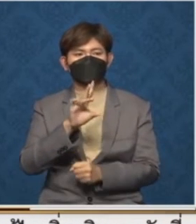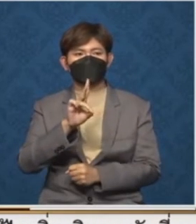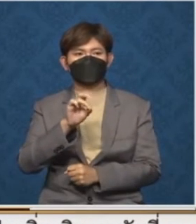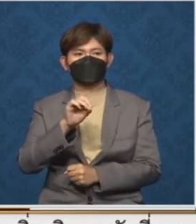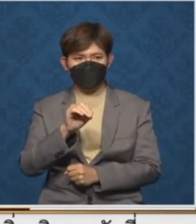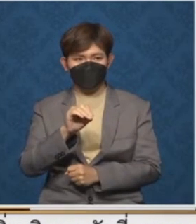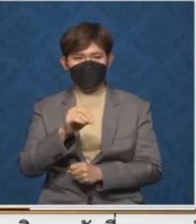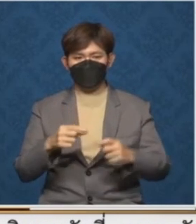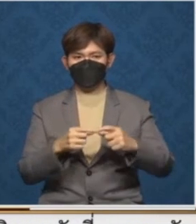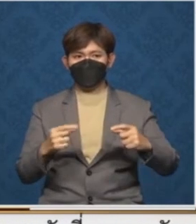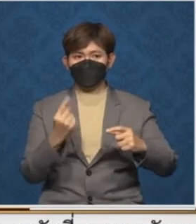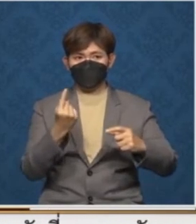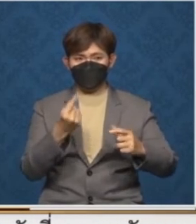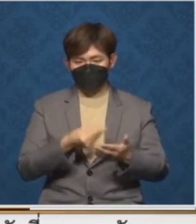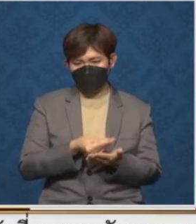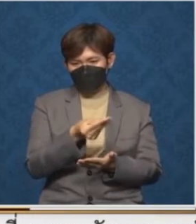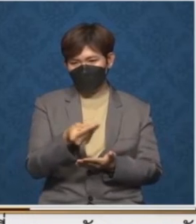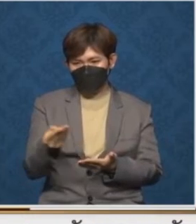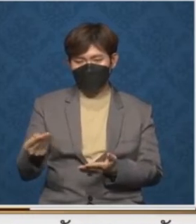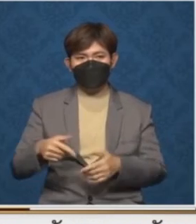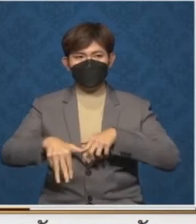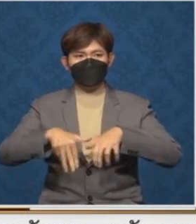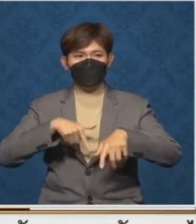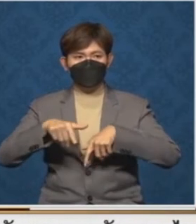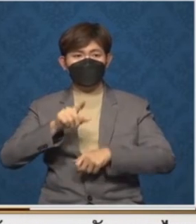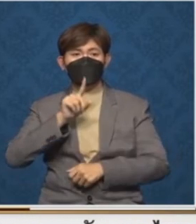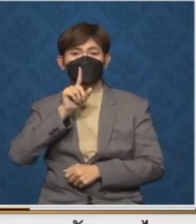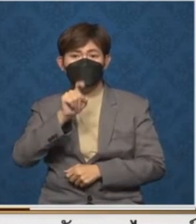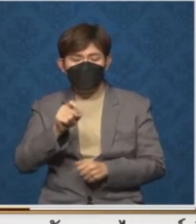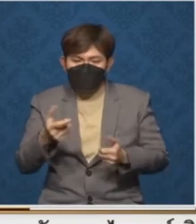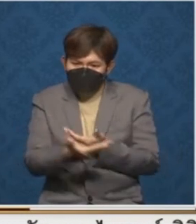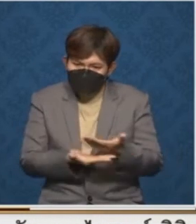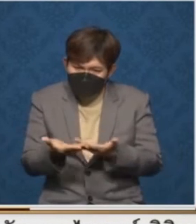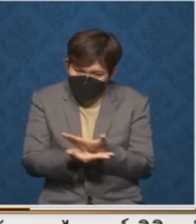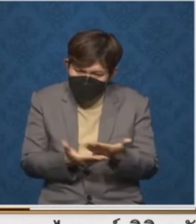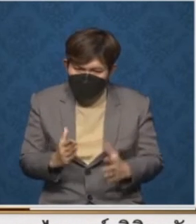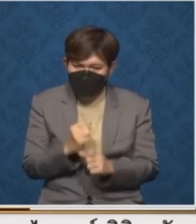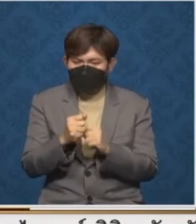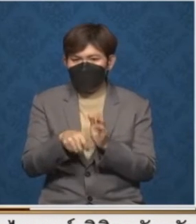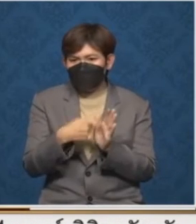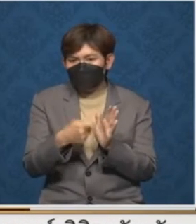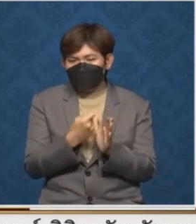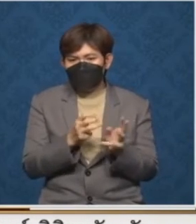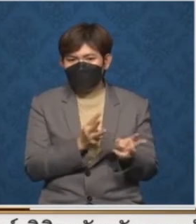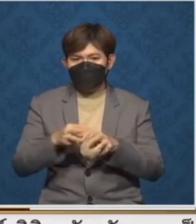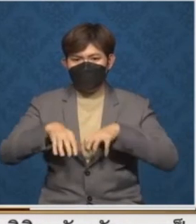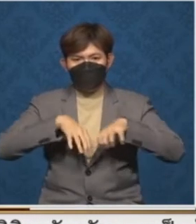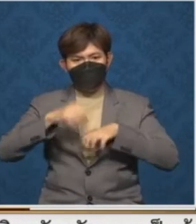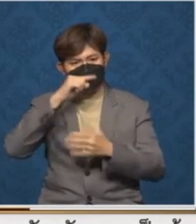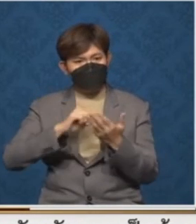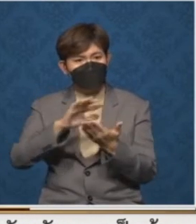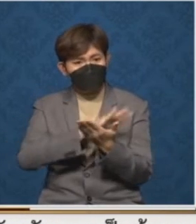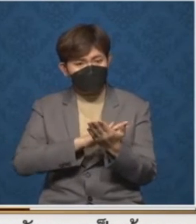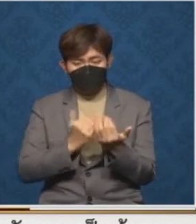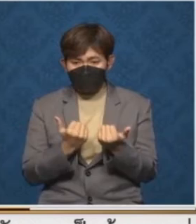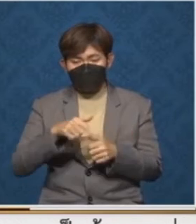ายชุดตรวจโควิดด้ตัวเอง หอ ATKี่ห้อนะฮะถ้าอ่านเป็นภาสังคฤษคงอ่านวา Lepoo นะฮะเขาบอกว่าน